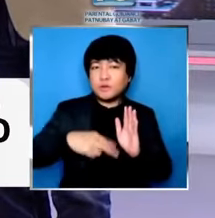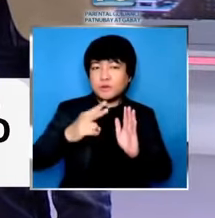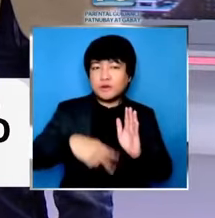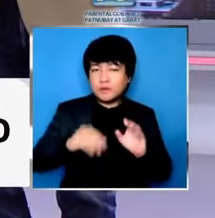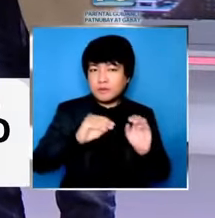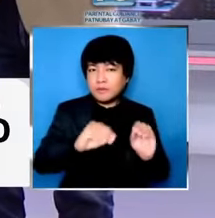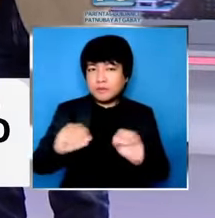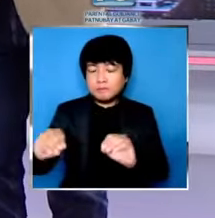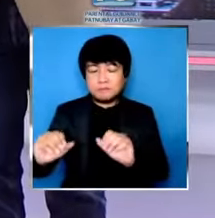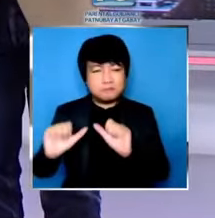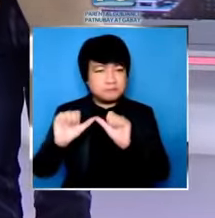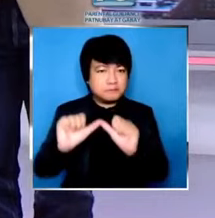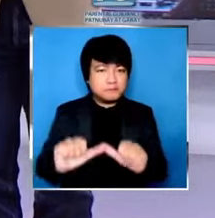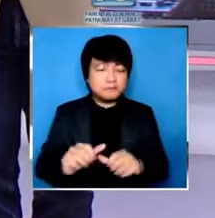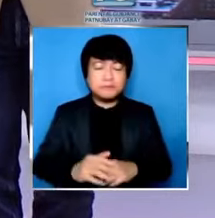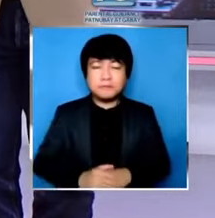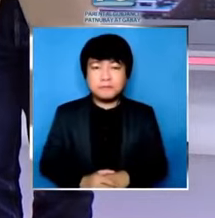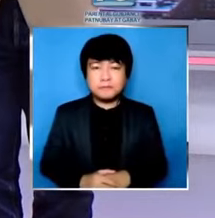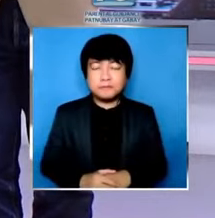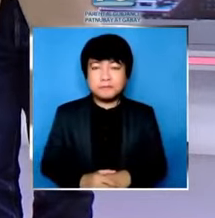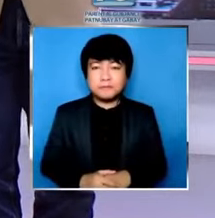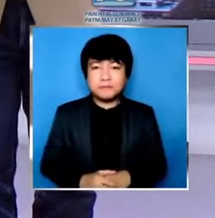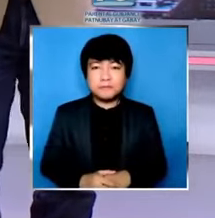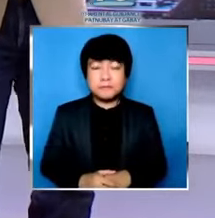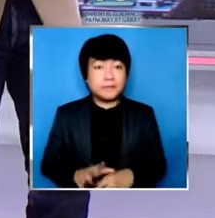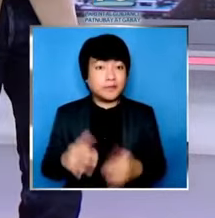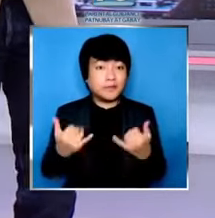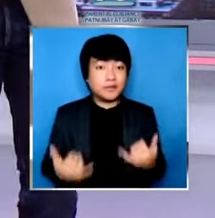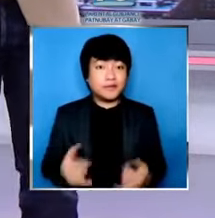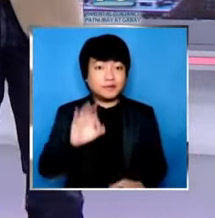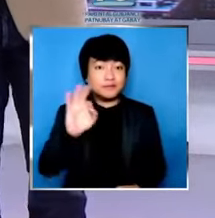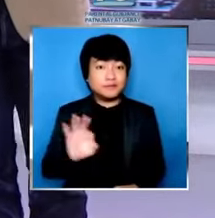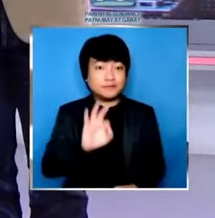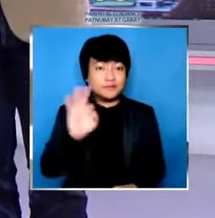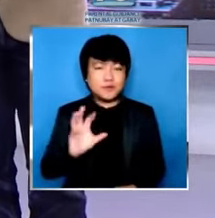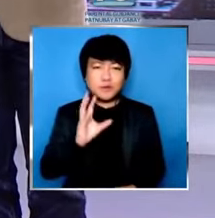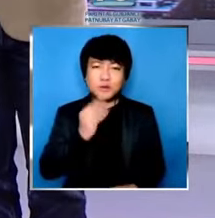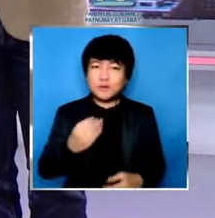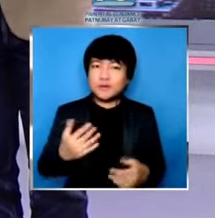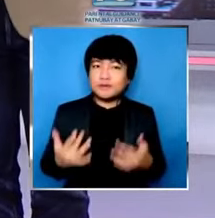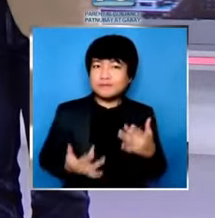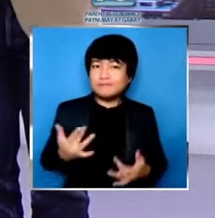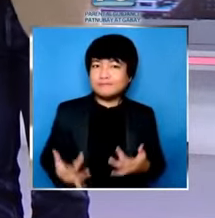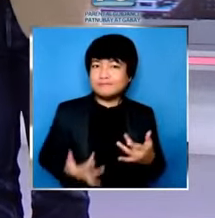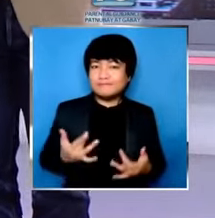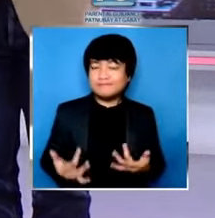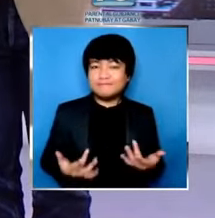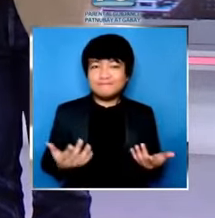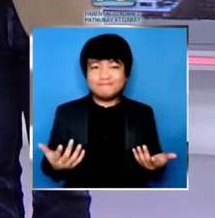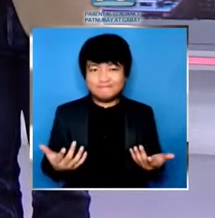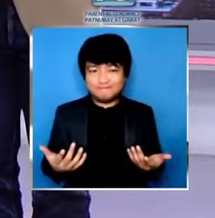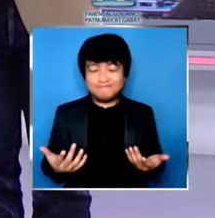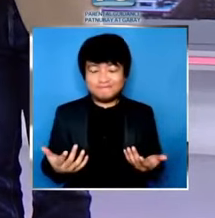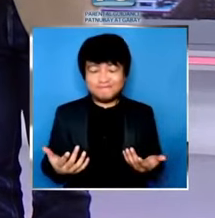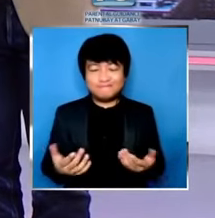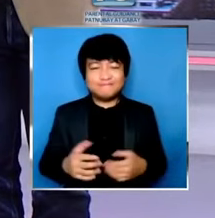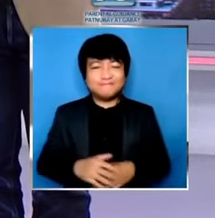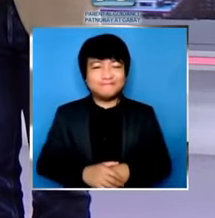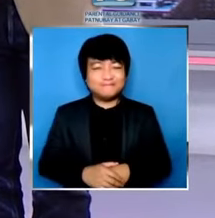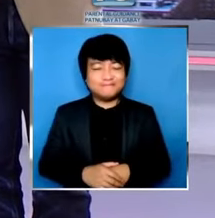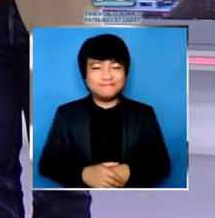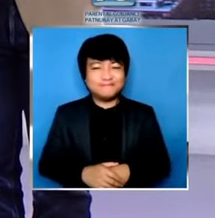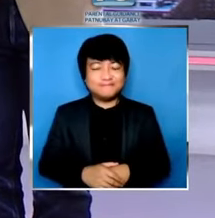mga kapuso, Kuya Kim, Mother Sue, today is Friday! Sino excited sa weekend? Oh. Count us in ni Kuya Kim